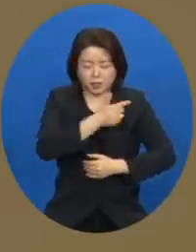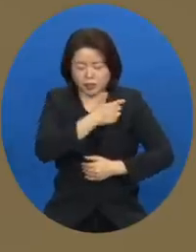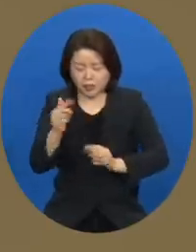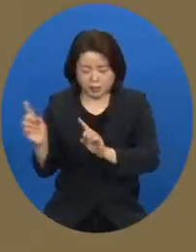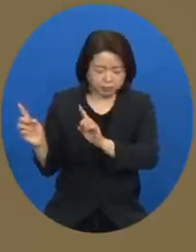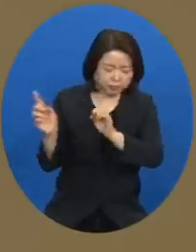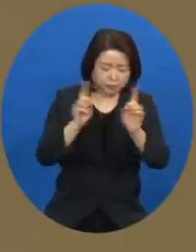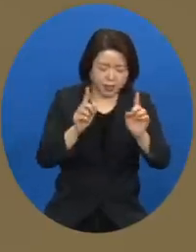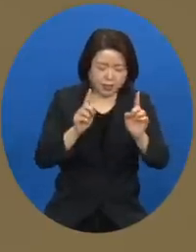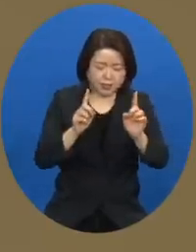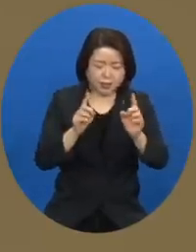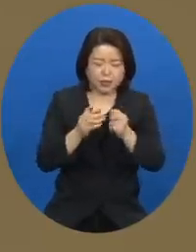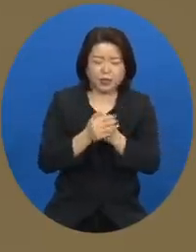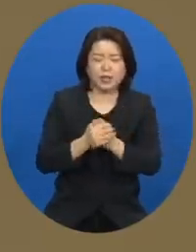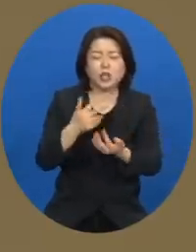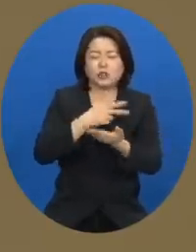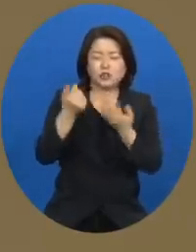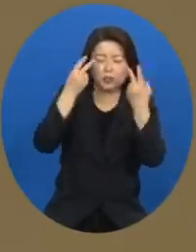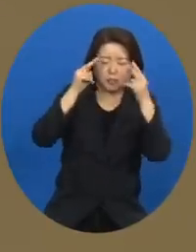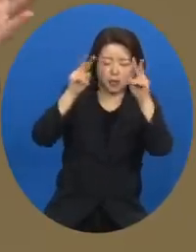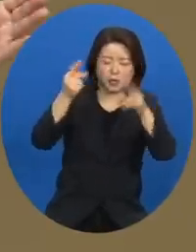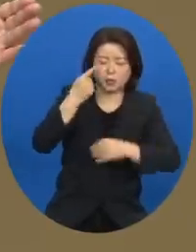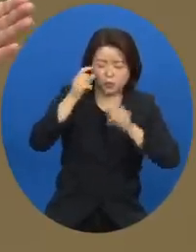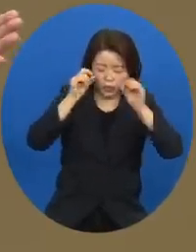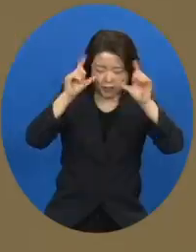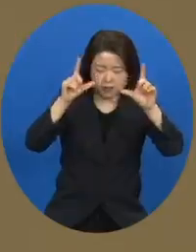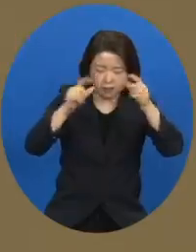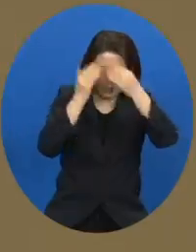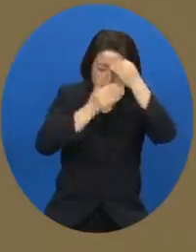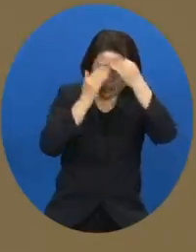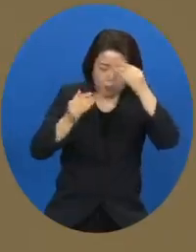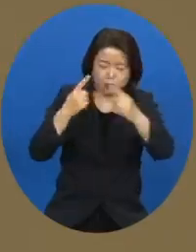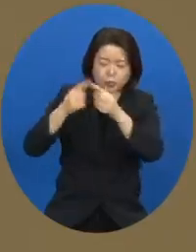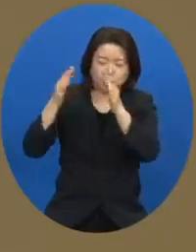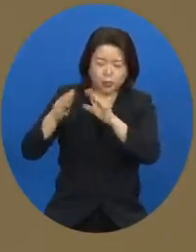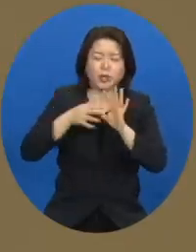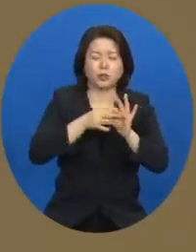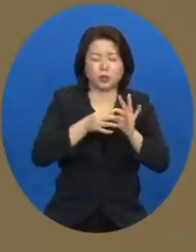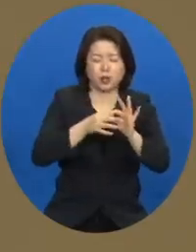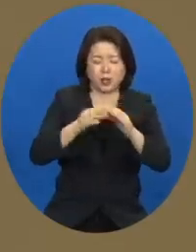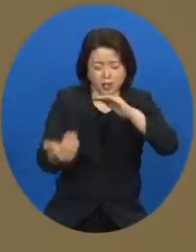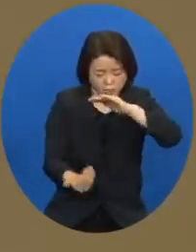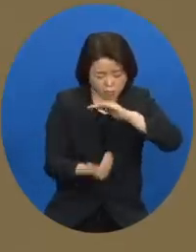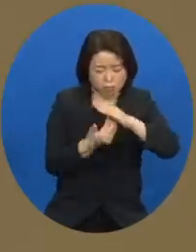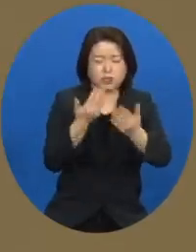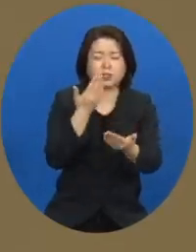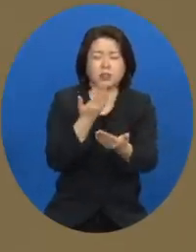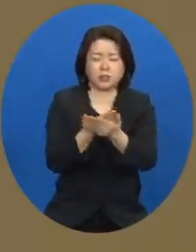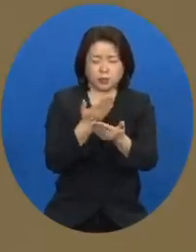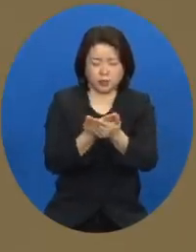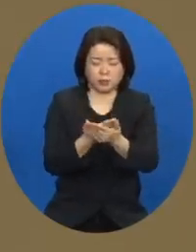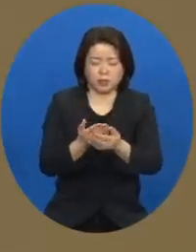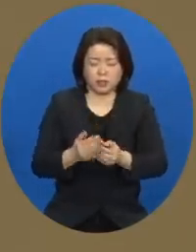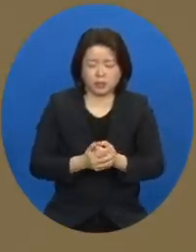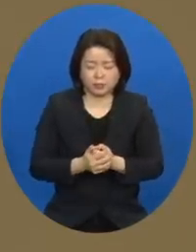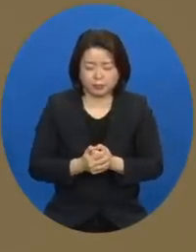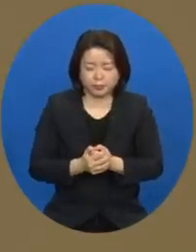대각성이 주님을 바라보는 눈이 뜰리는 성도와 교회를 통하여 이루어지게 되기를